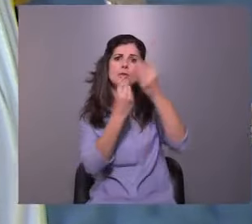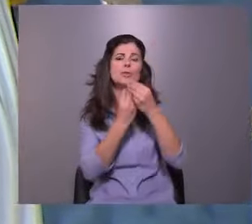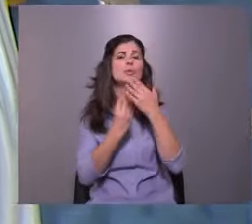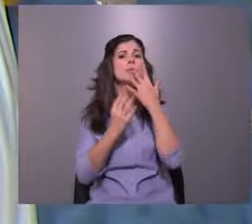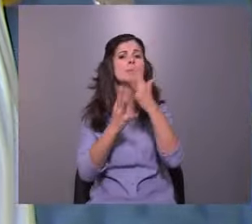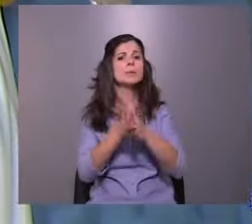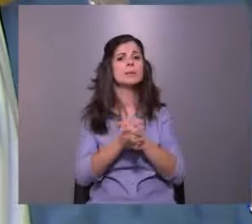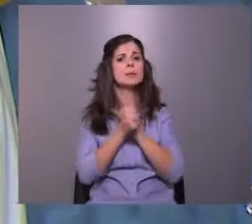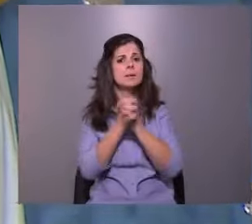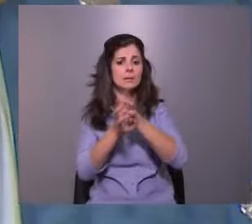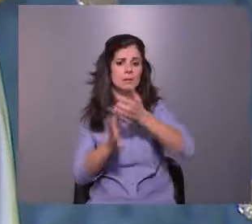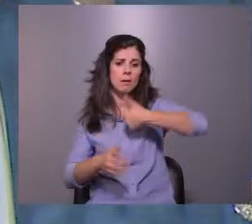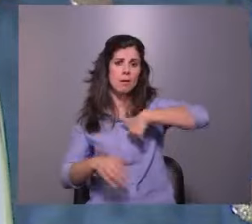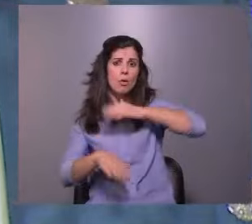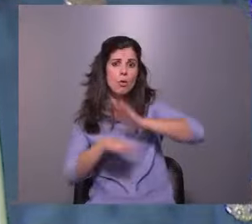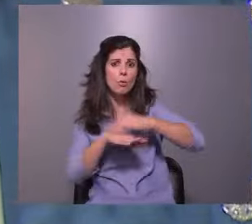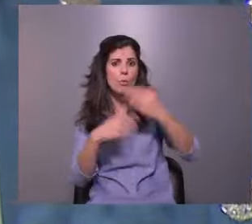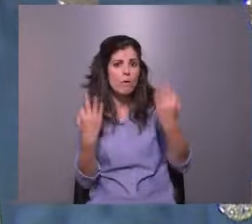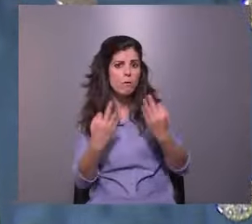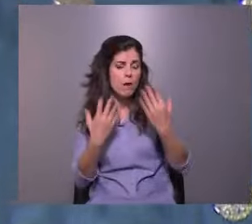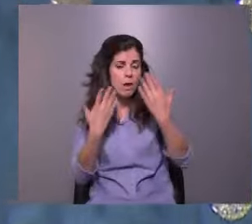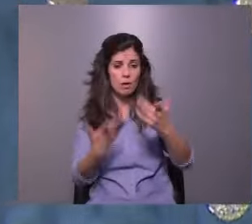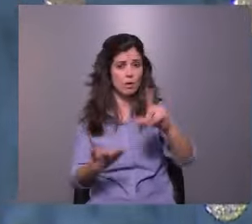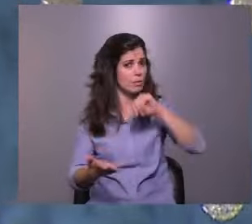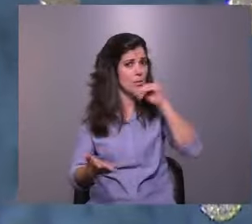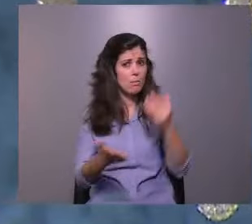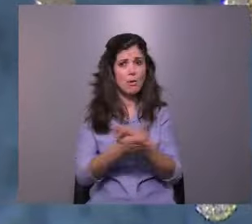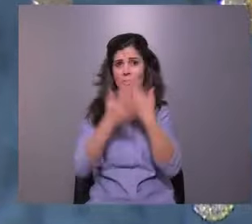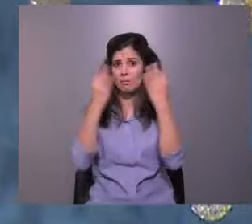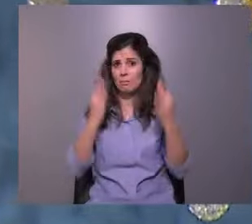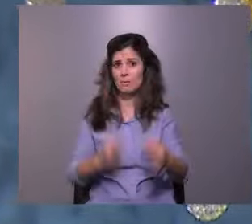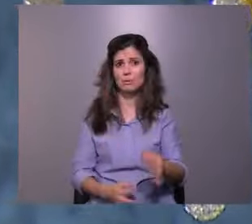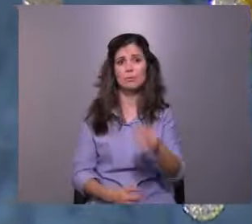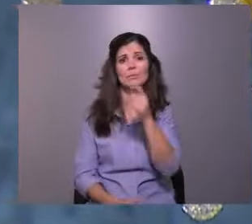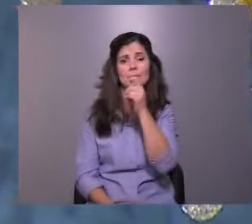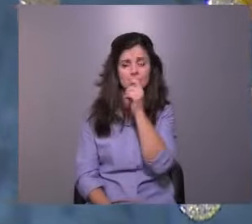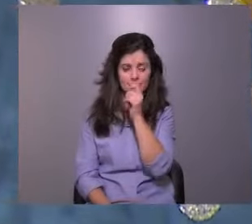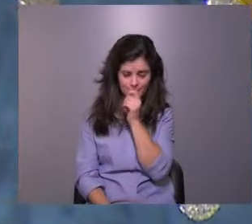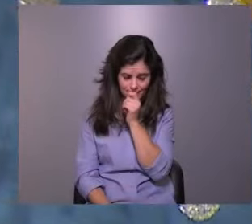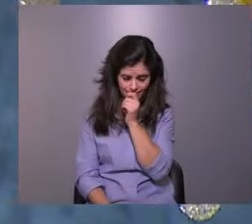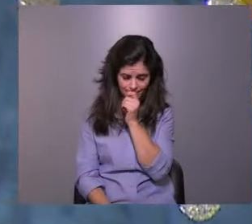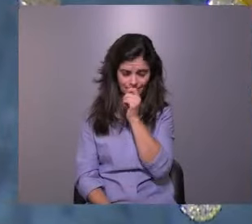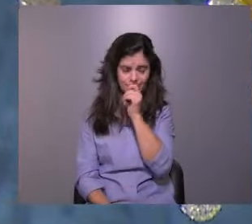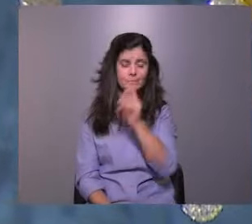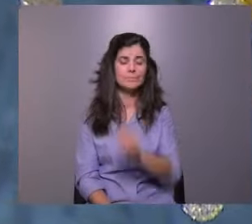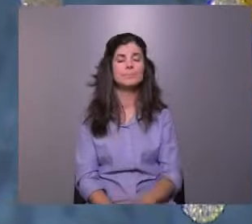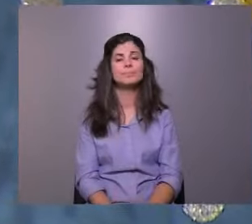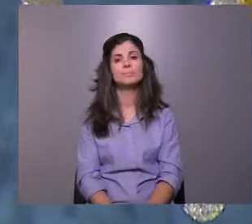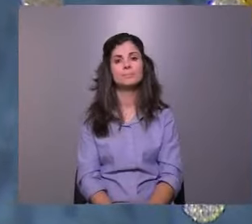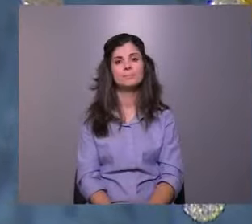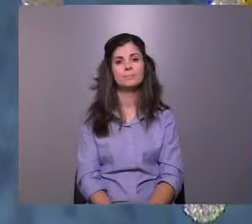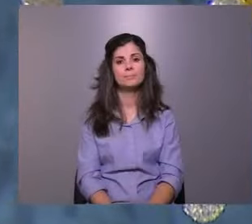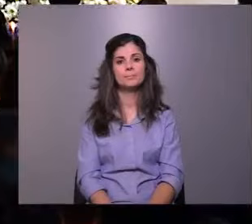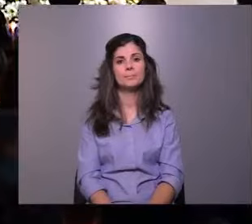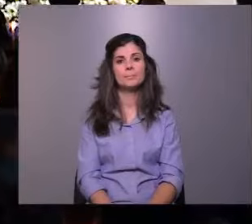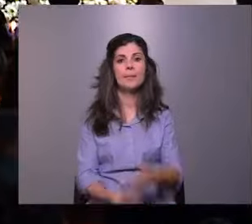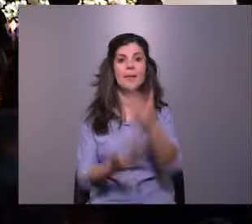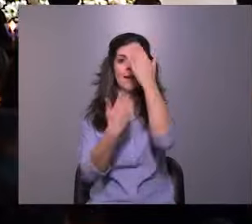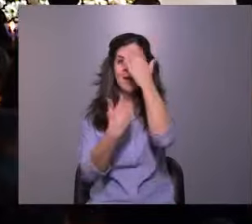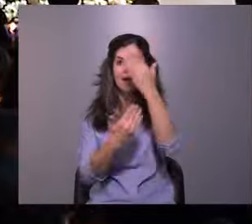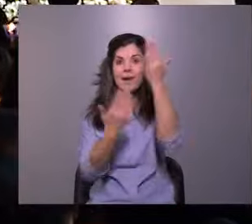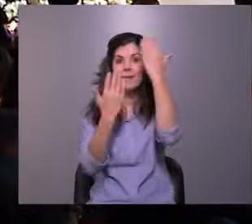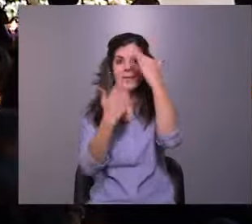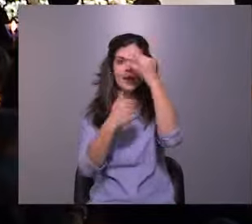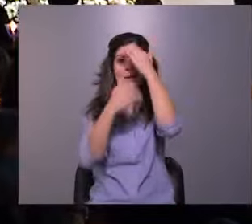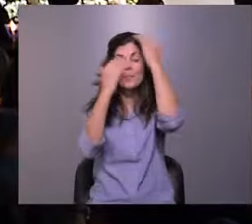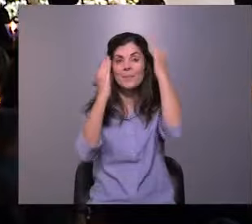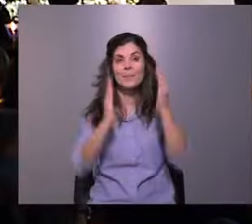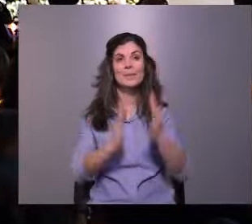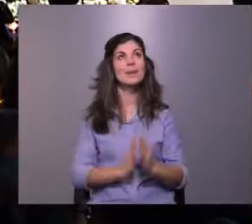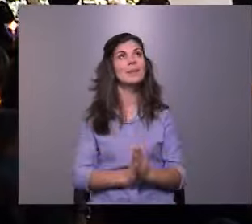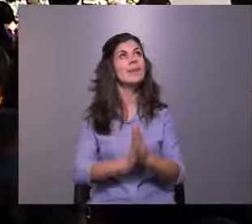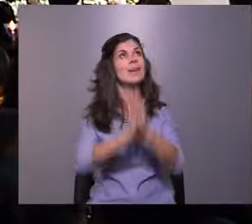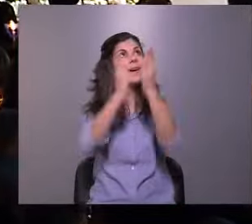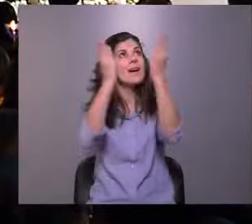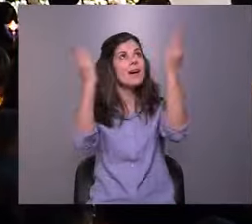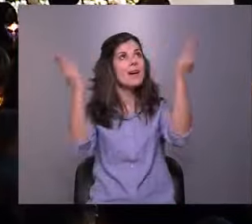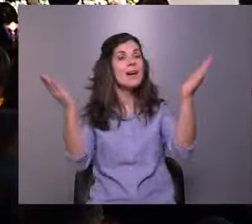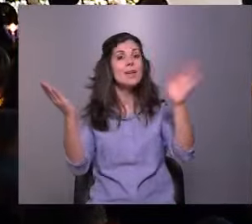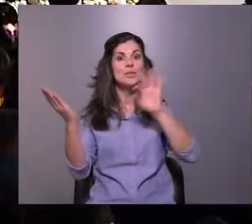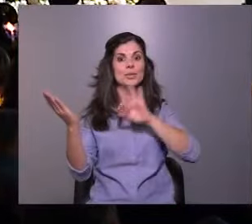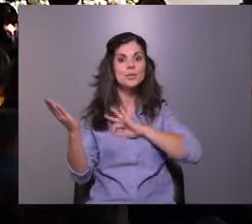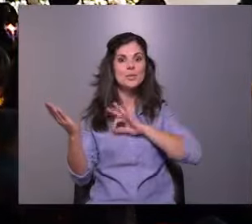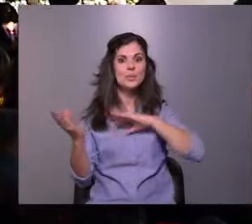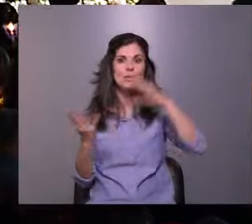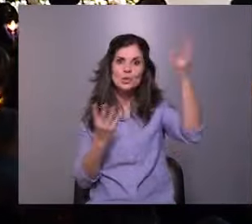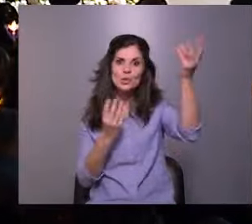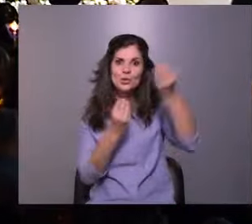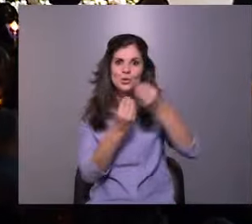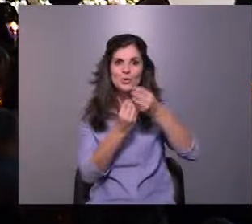Je vous salue, Marie, pleine de grâce. Le Seigneur est avec vous. Vous êtes bénie entre toutes les femmes, et Jésus, le fruit de